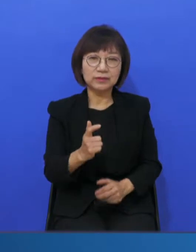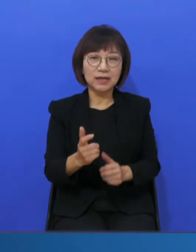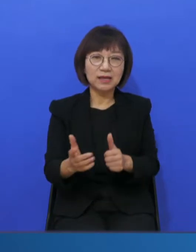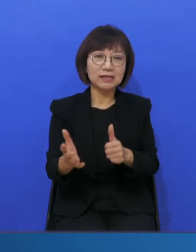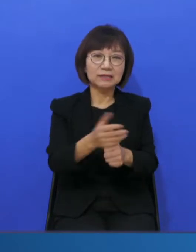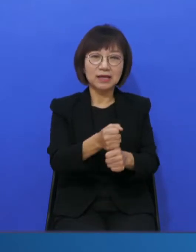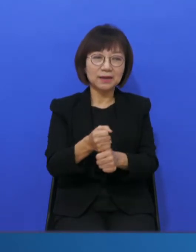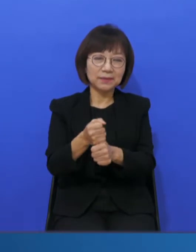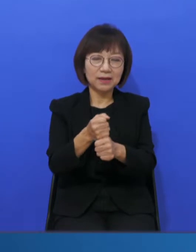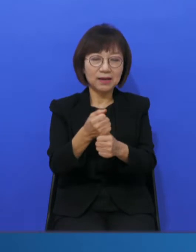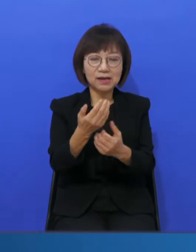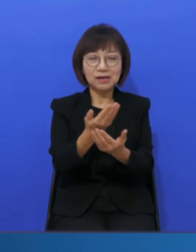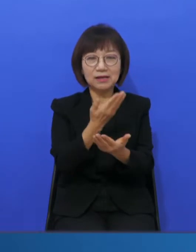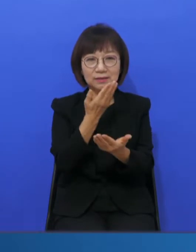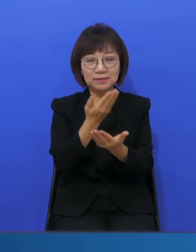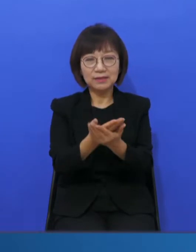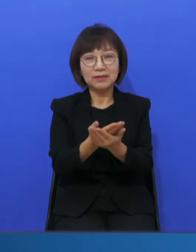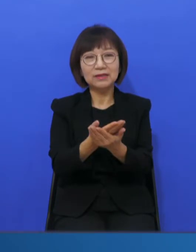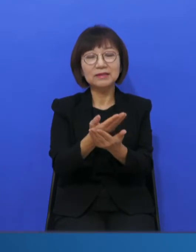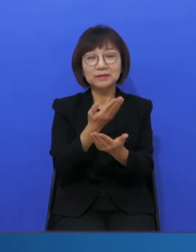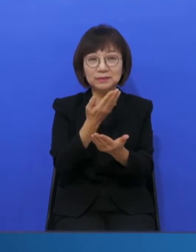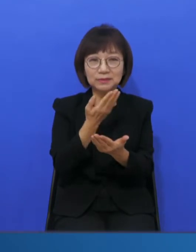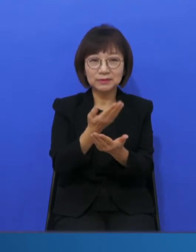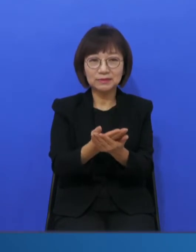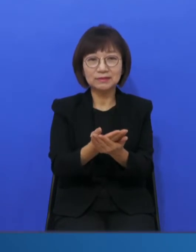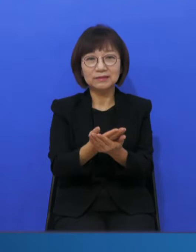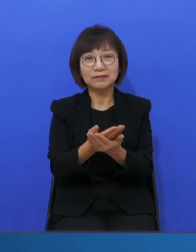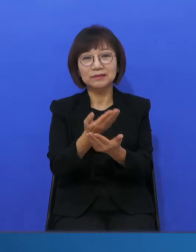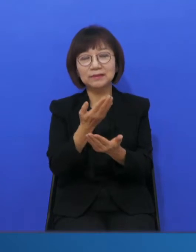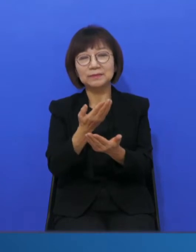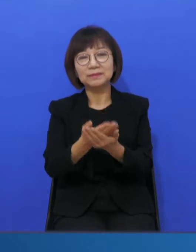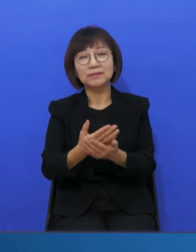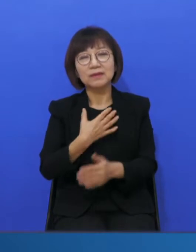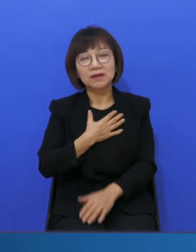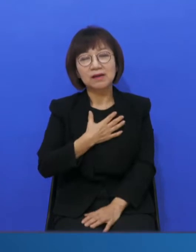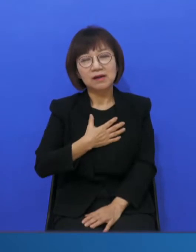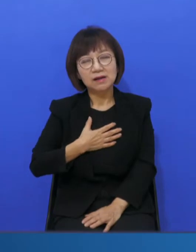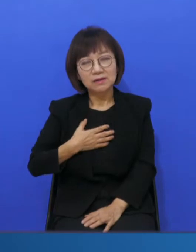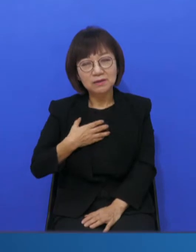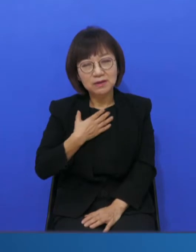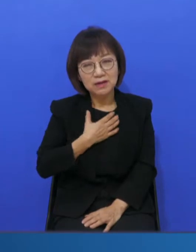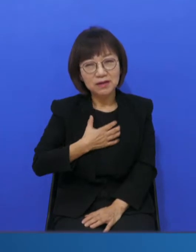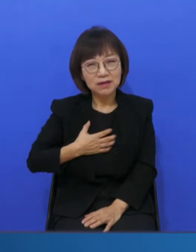나를 굳게 잡아 내소서.